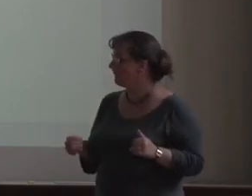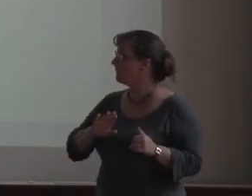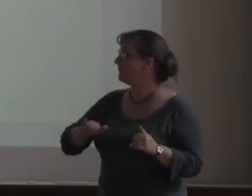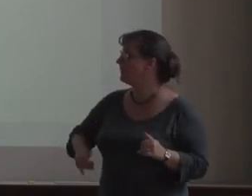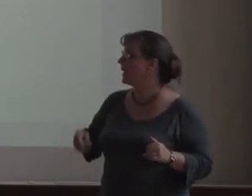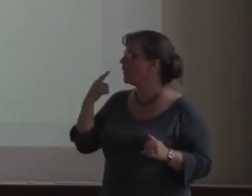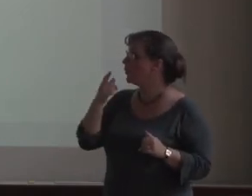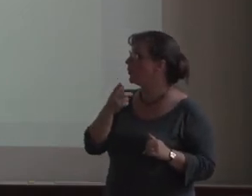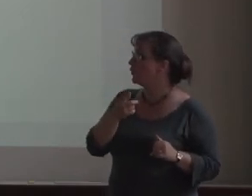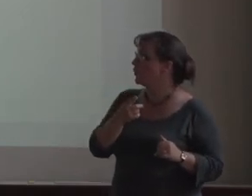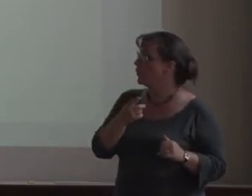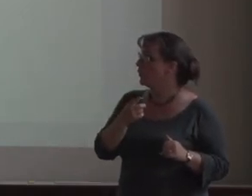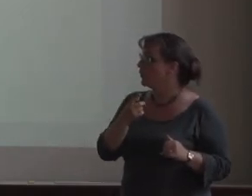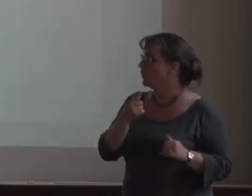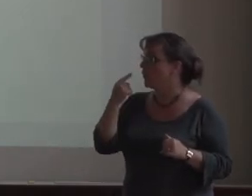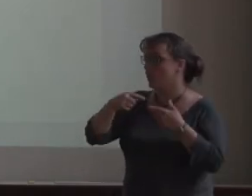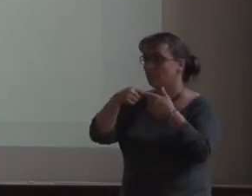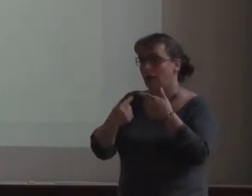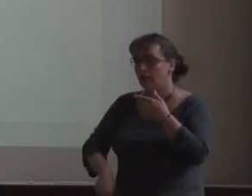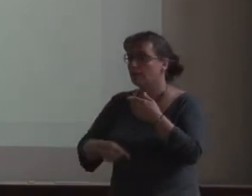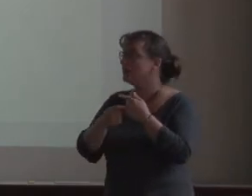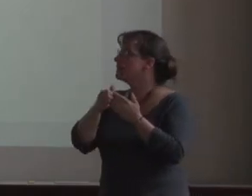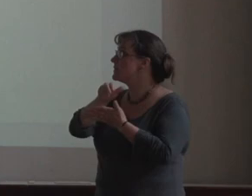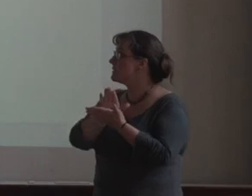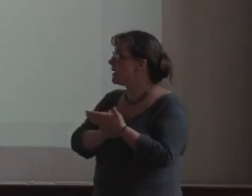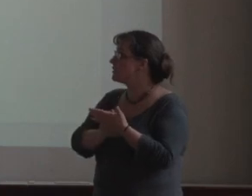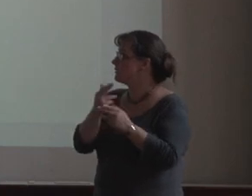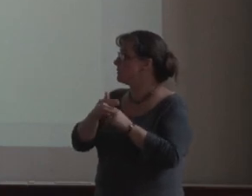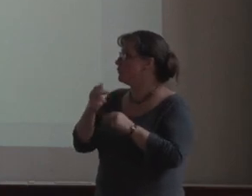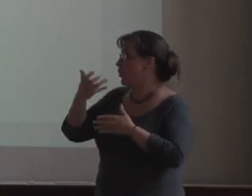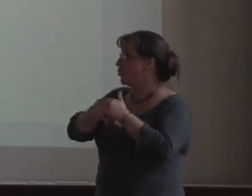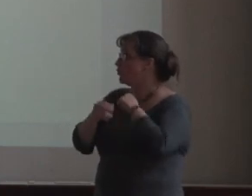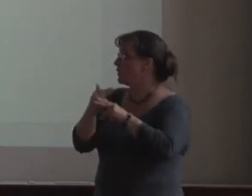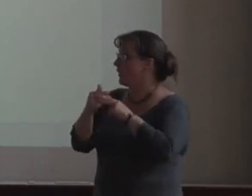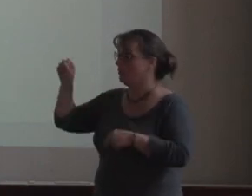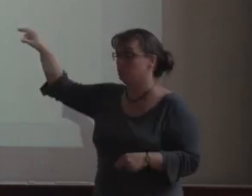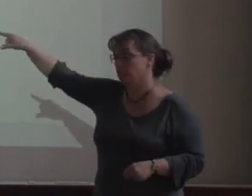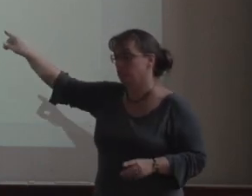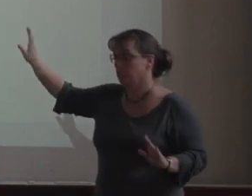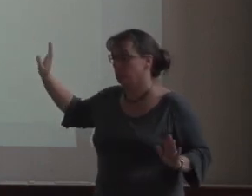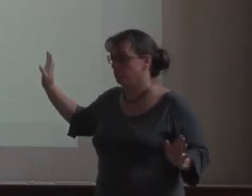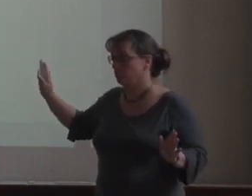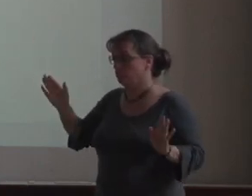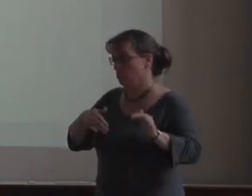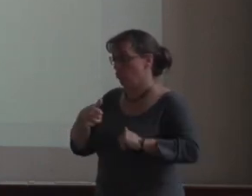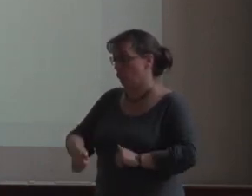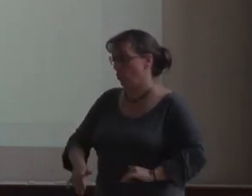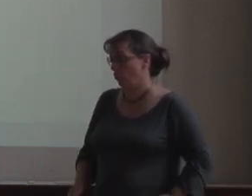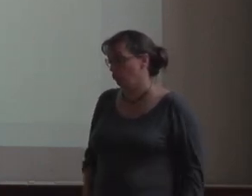fils de messages POSIX, on utilise un module qui s'appelle POSIX IPC et qui marche relativement